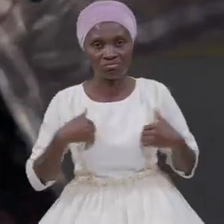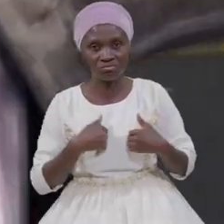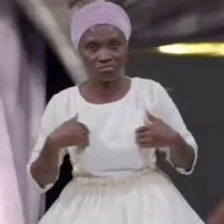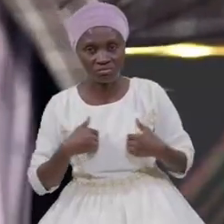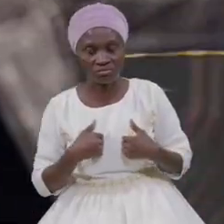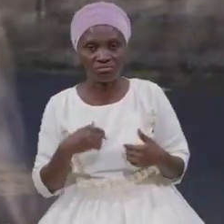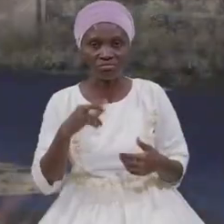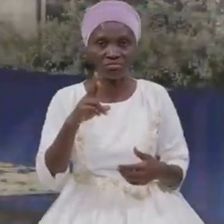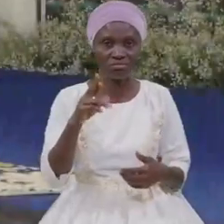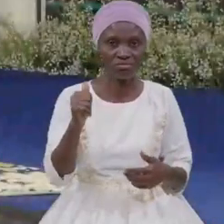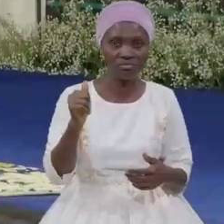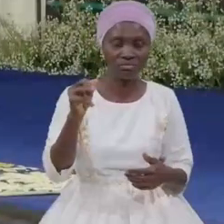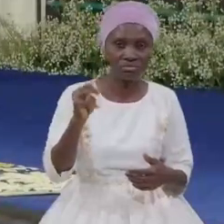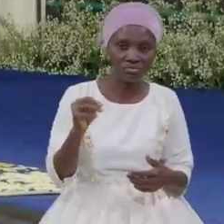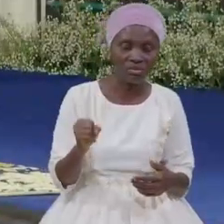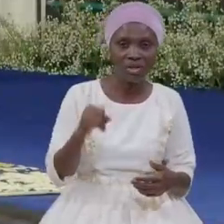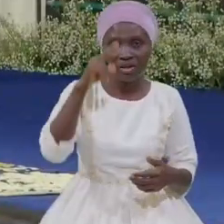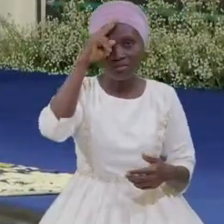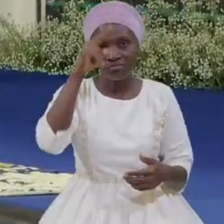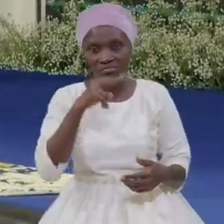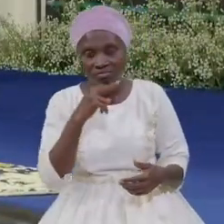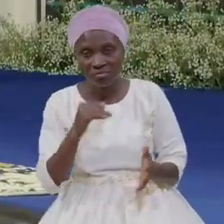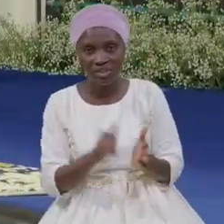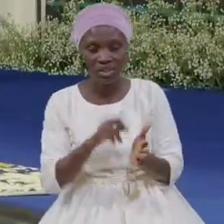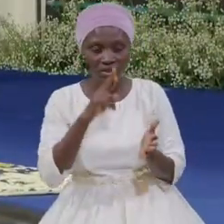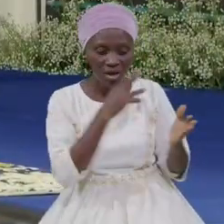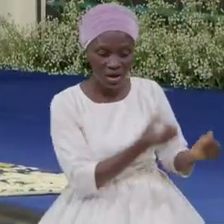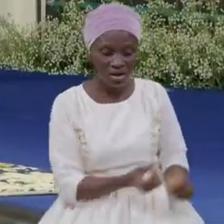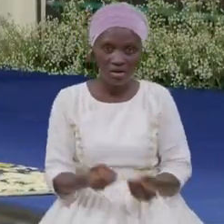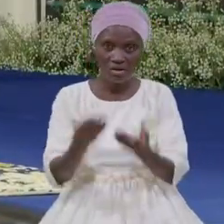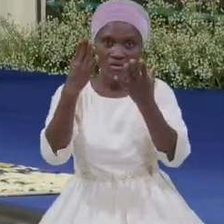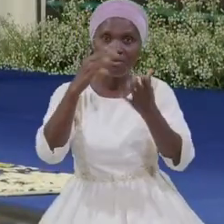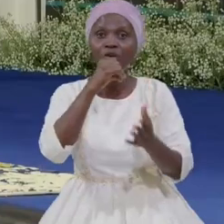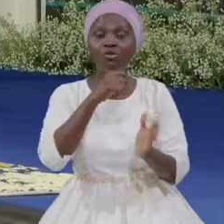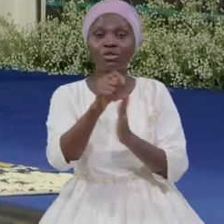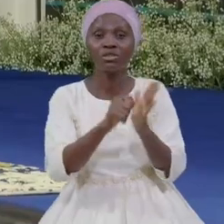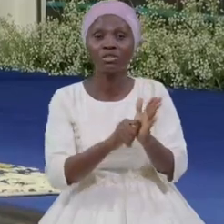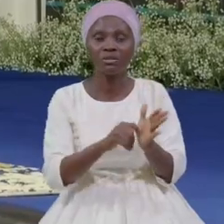qui sacrifiaient dans l'Ancien Testament, cela s'est